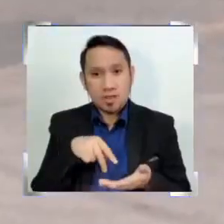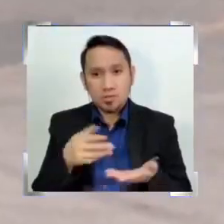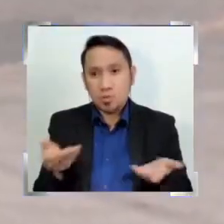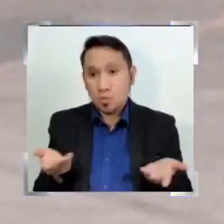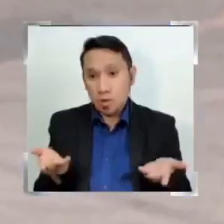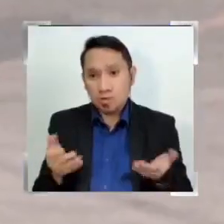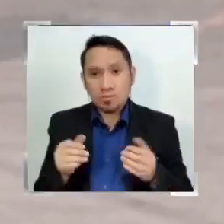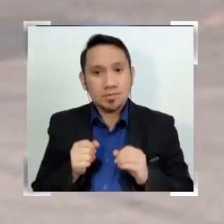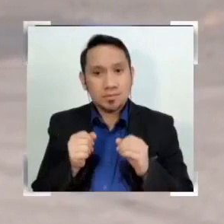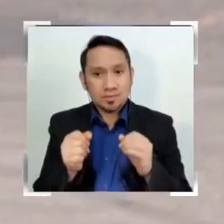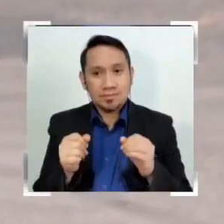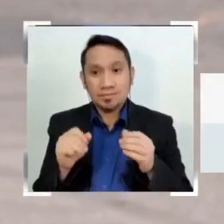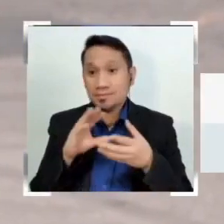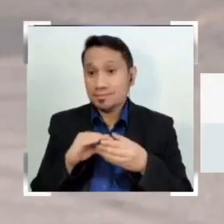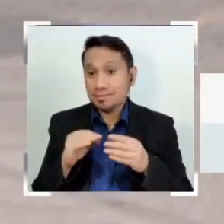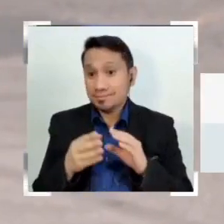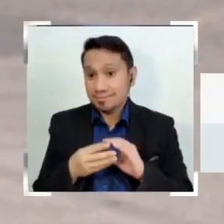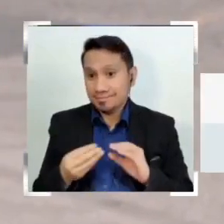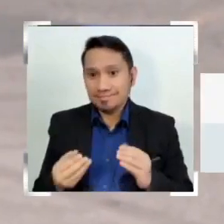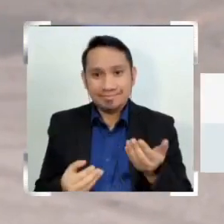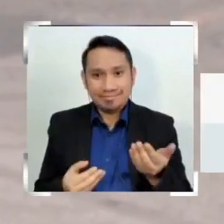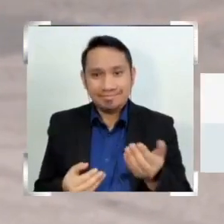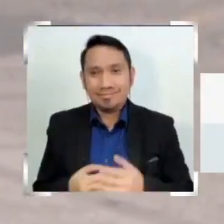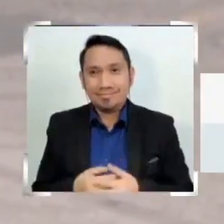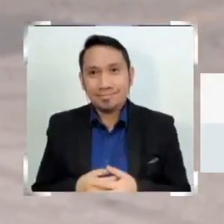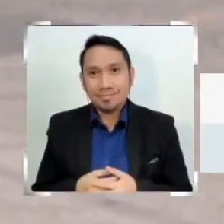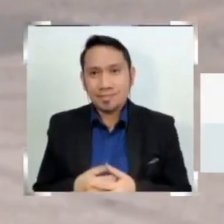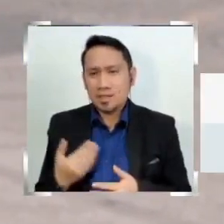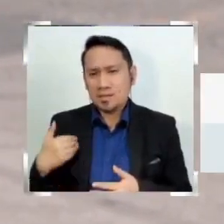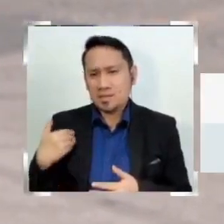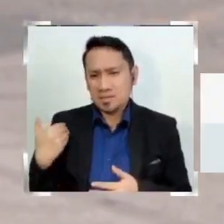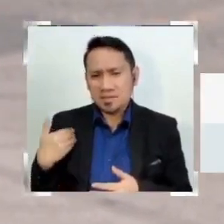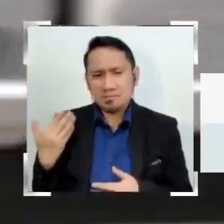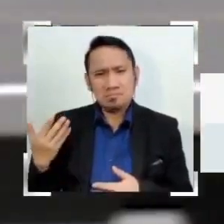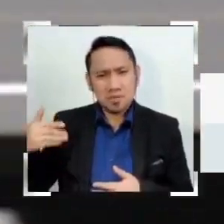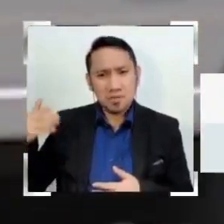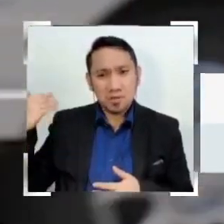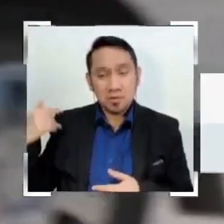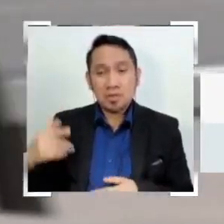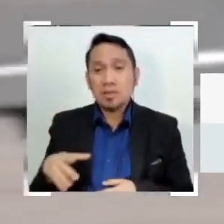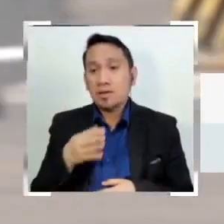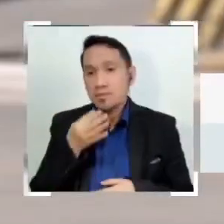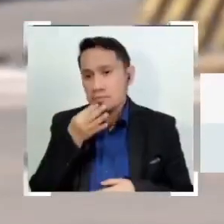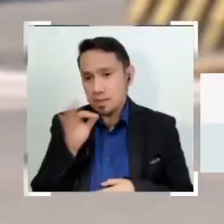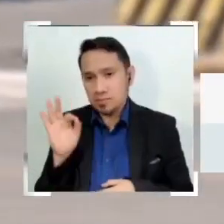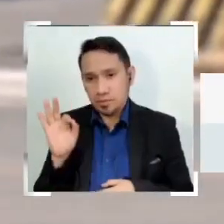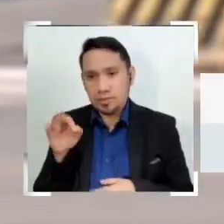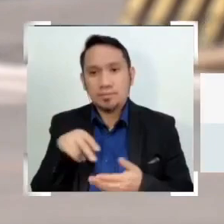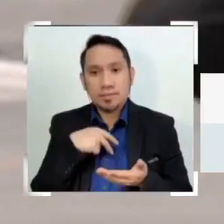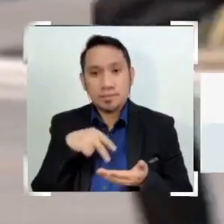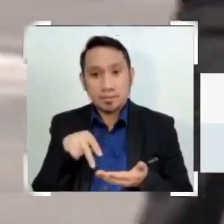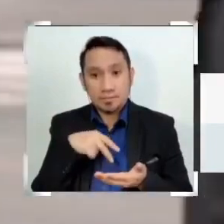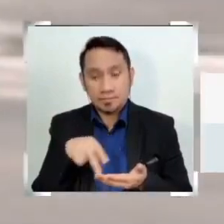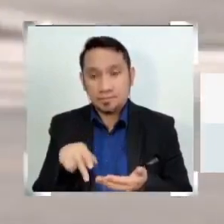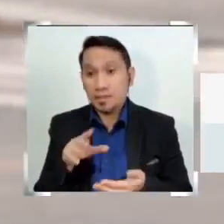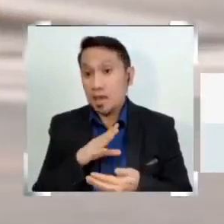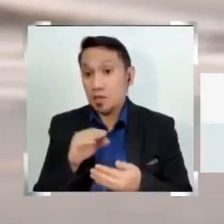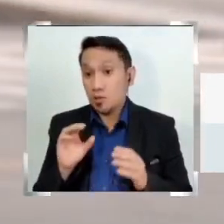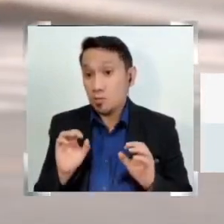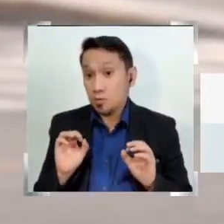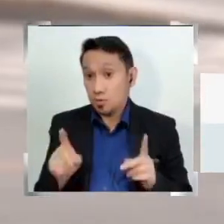kwento ni James Fabro, bata pa lamang siya, ay mahilig na talaga siyang sumayaw. At opportunity rin daw ito